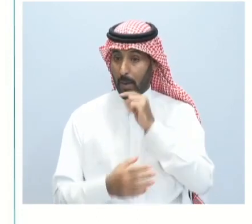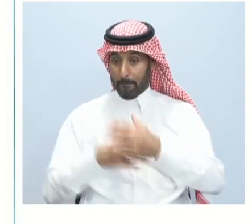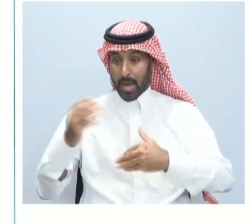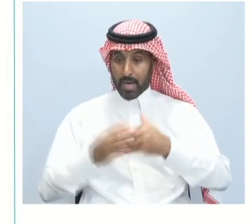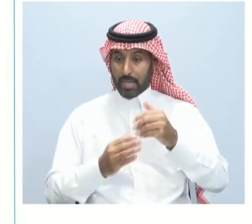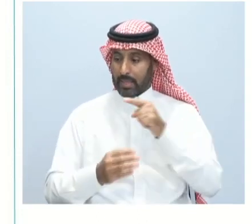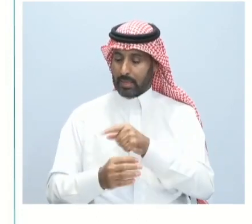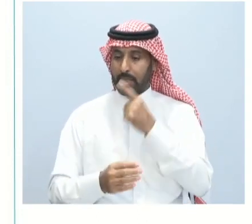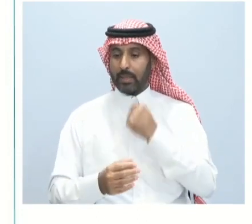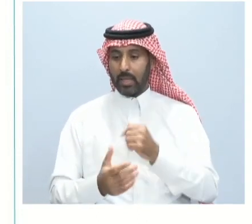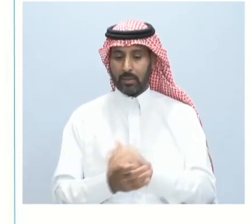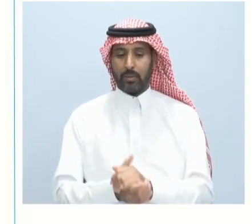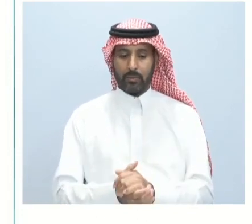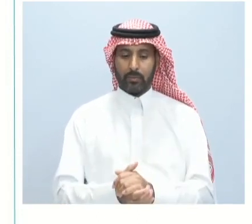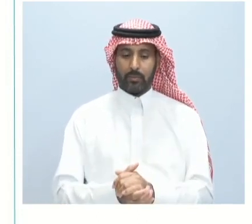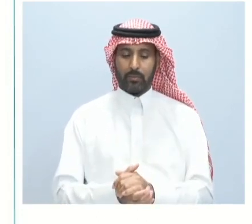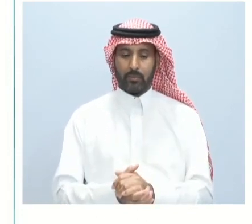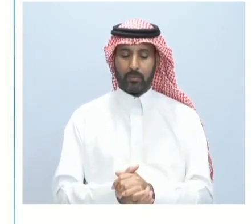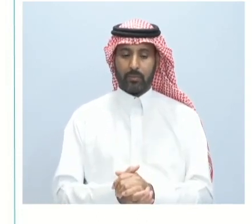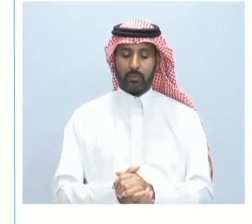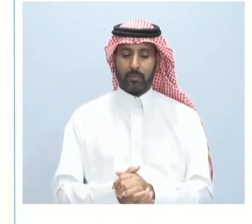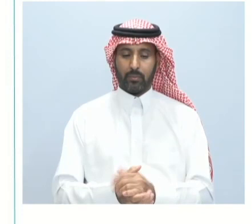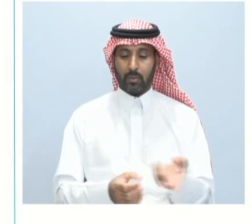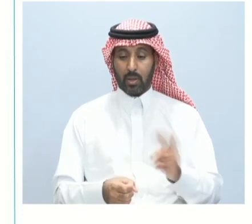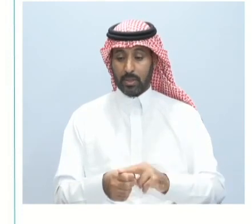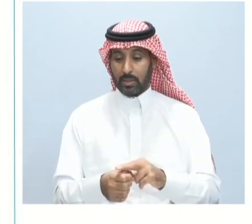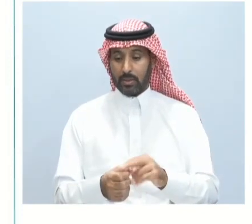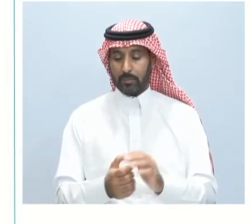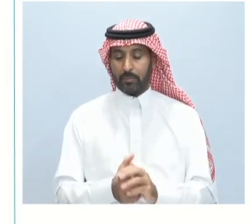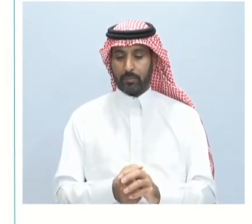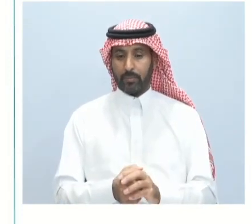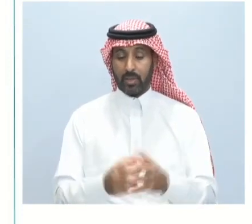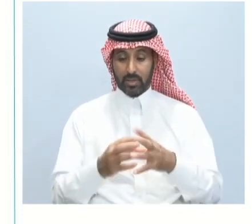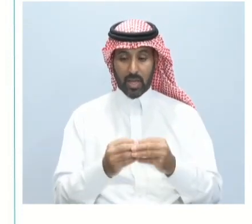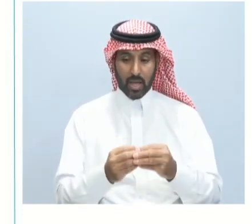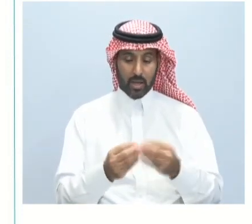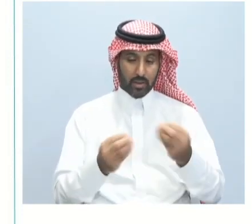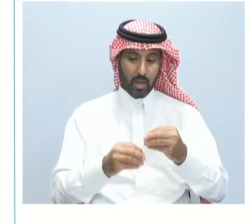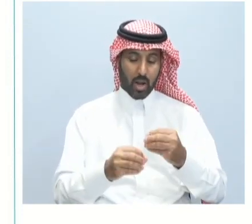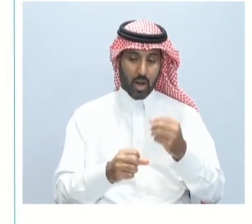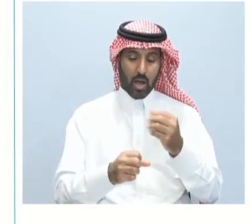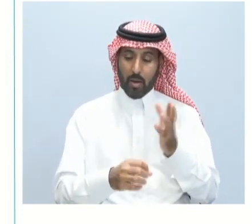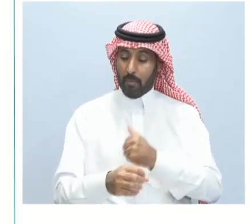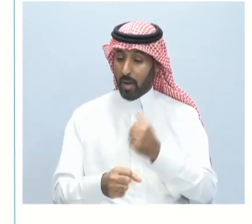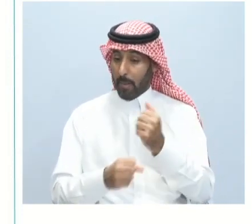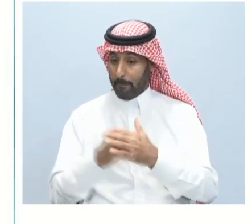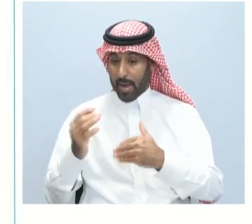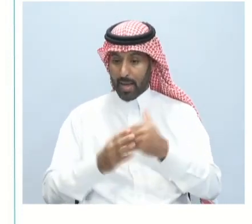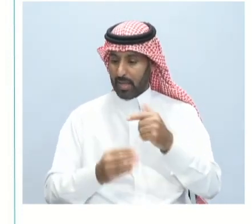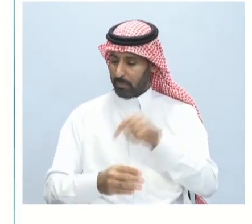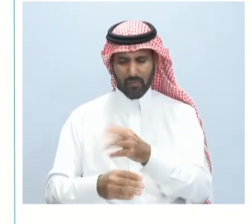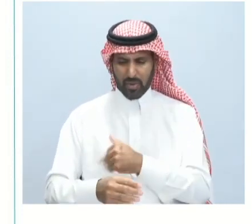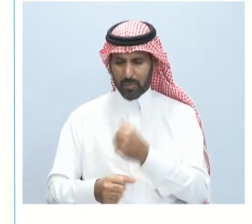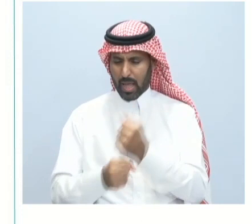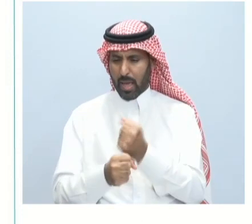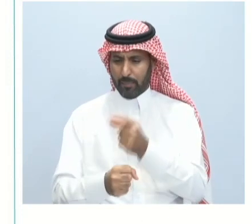التي يحتاجها نقوم هنا باستخدام او تعريف متغير ان كفرد وركر سكيل ووضع